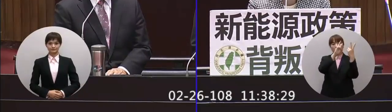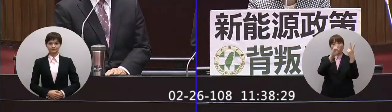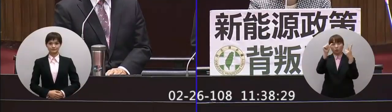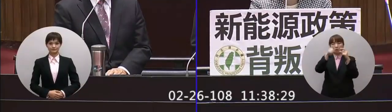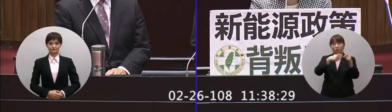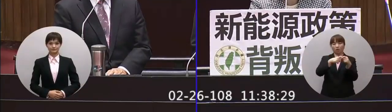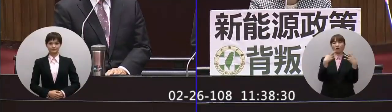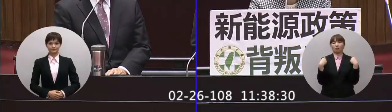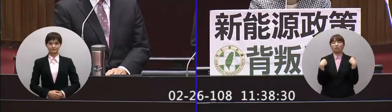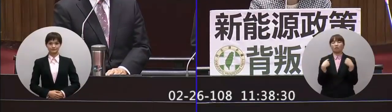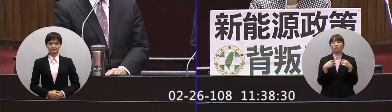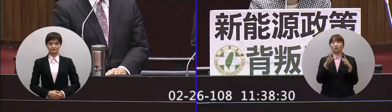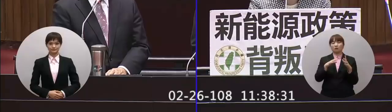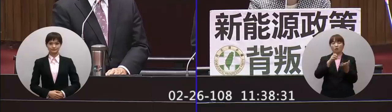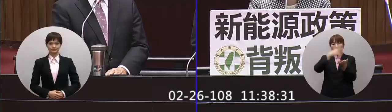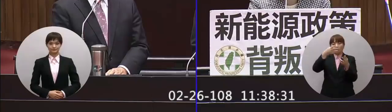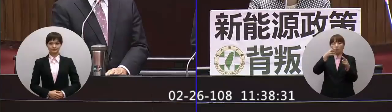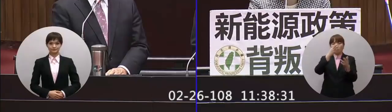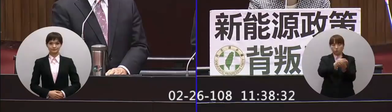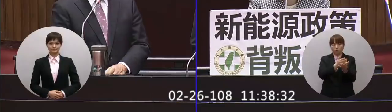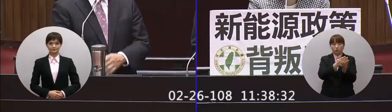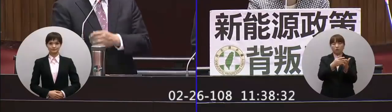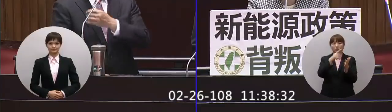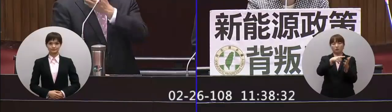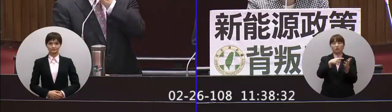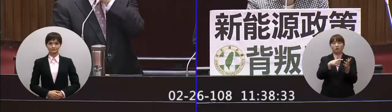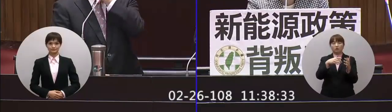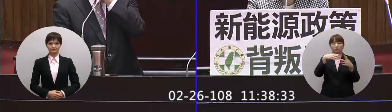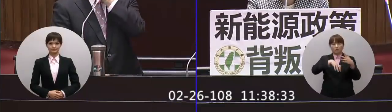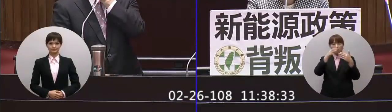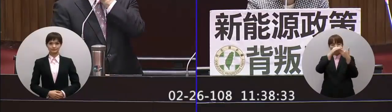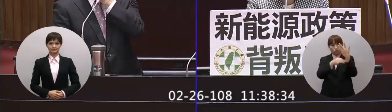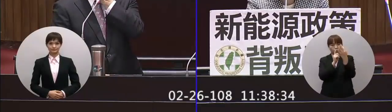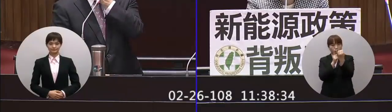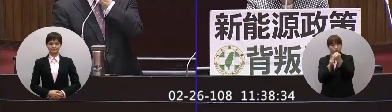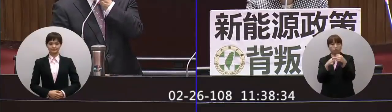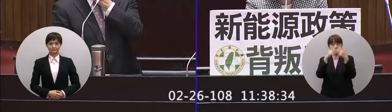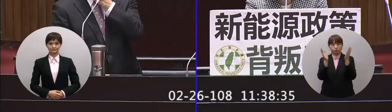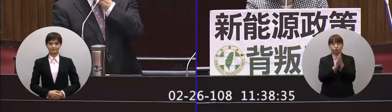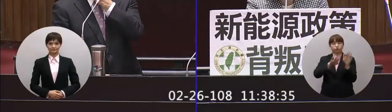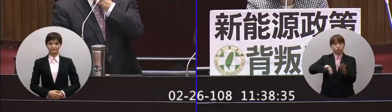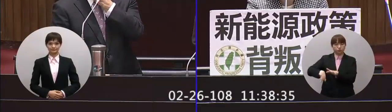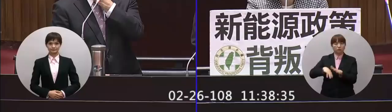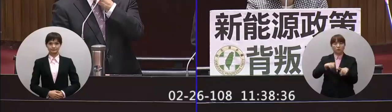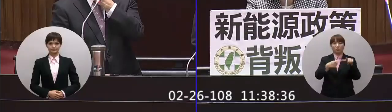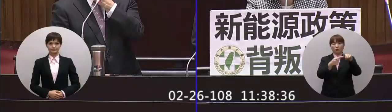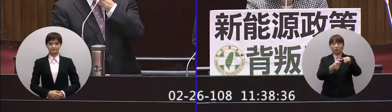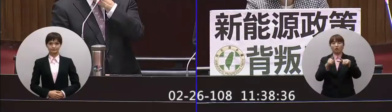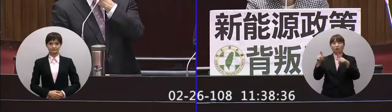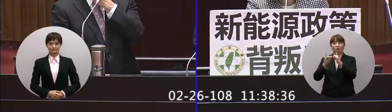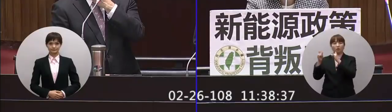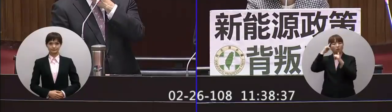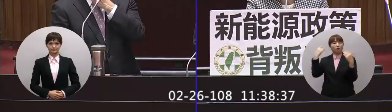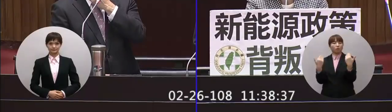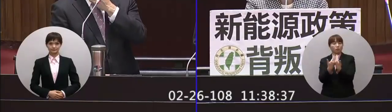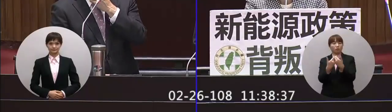变，核能排除在你所有的选项里面，请问你这是不是公然跟民意作